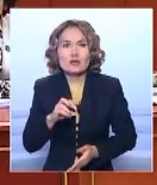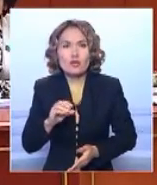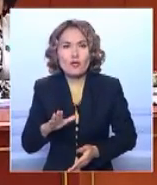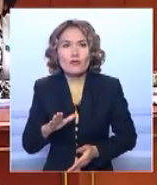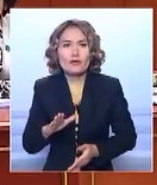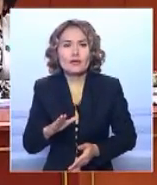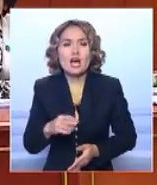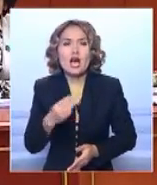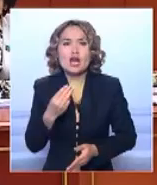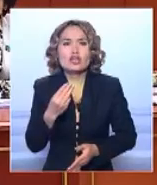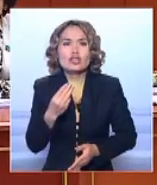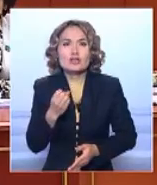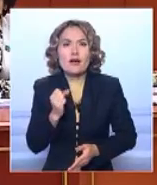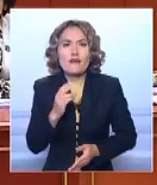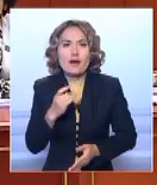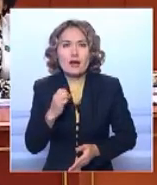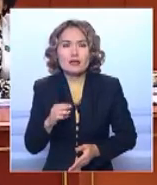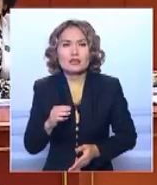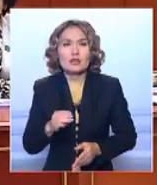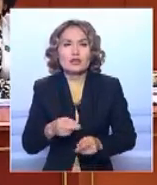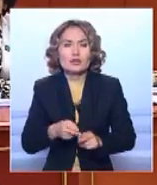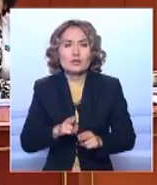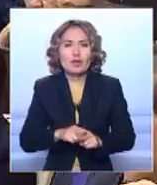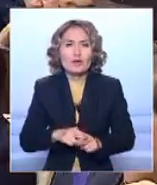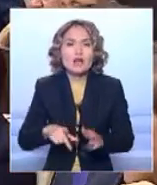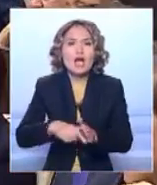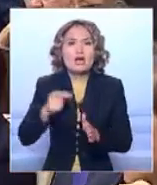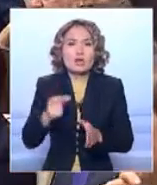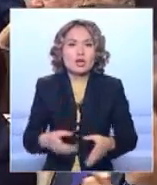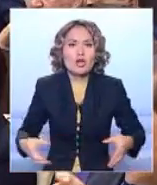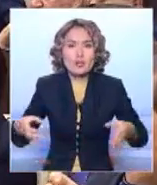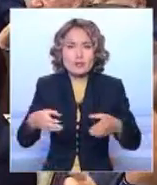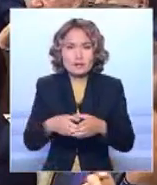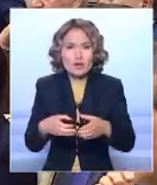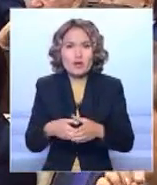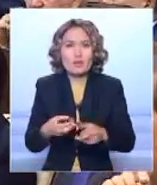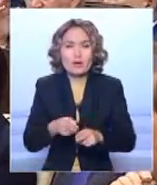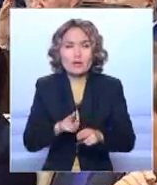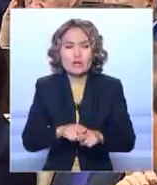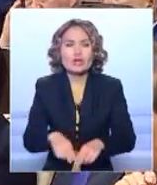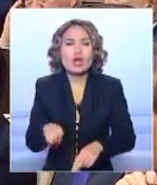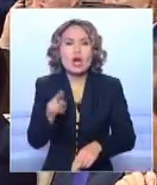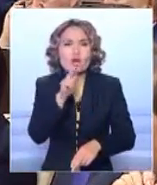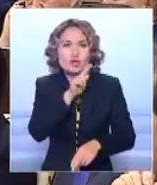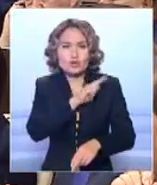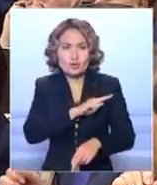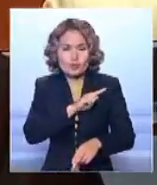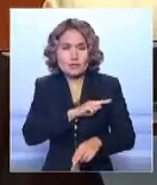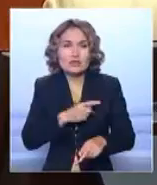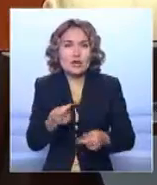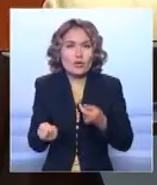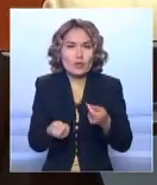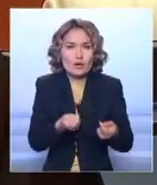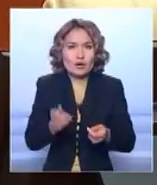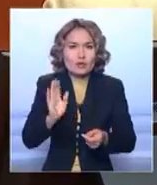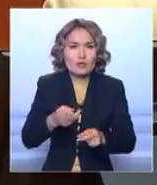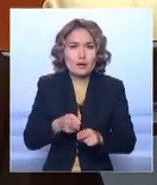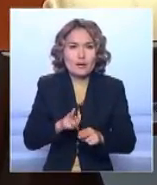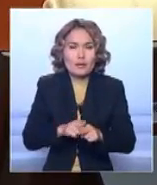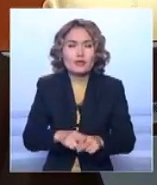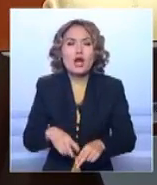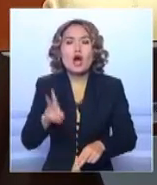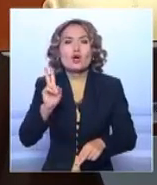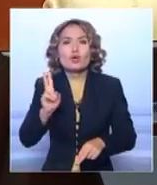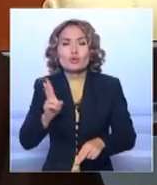Екатерина Никитинская, Шафхат Өтемісов пен Тұрғын Сыздықовтан құралған депутаттар кеңесін Қуаныш Сұлтанов басқарады. Оның айтуынша, бірнеше